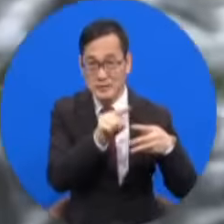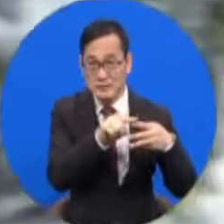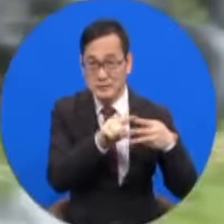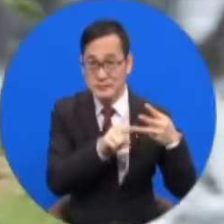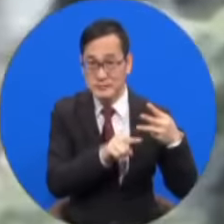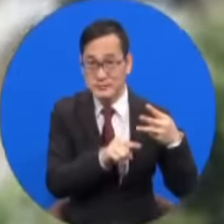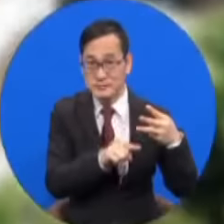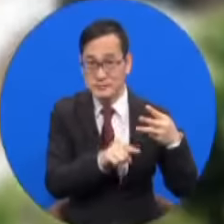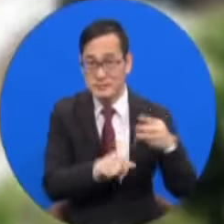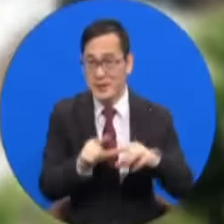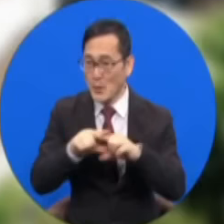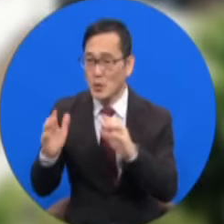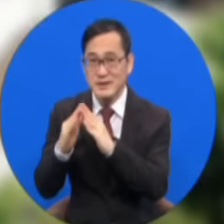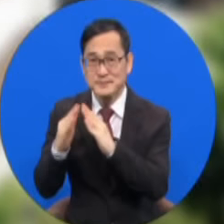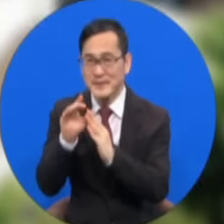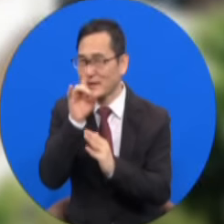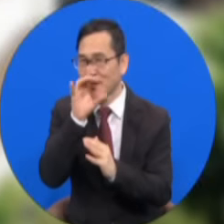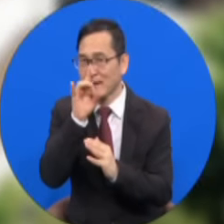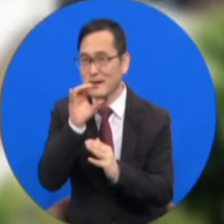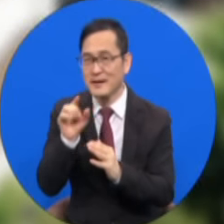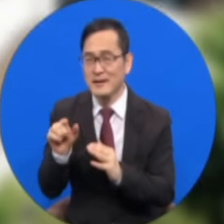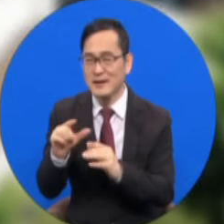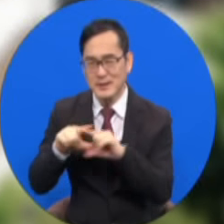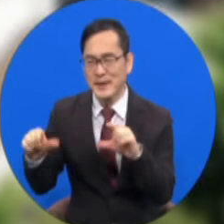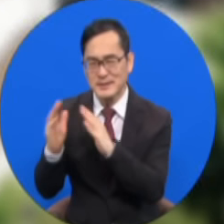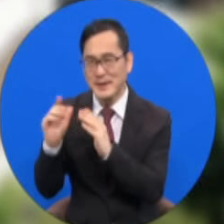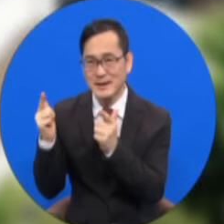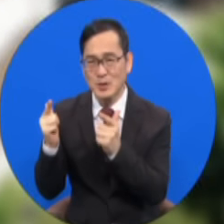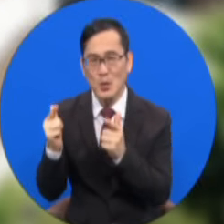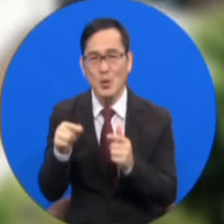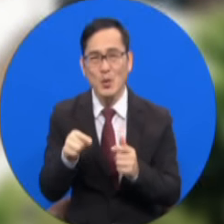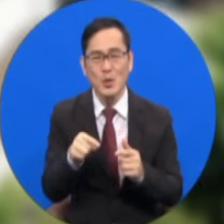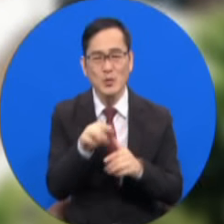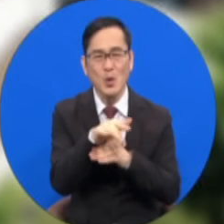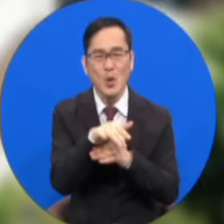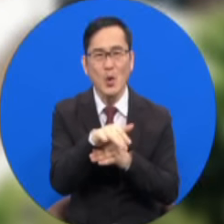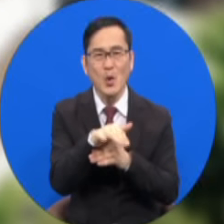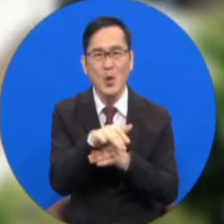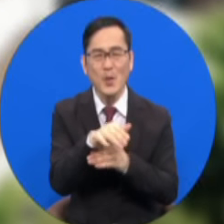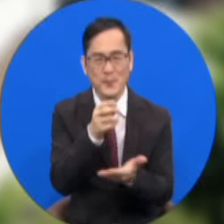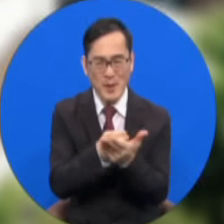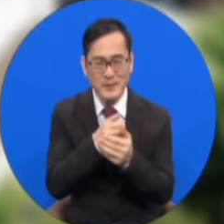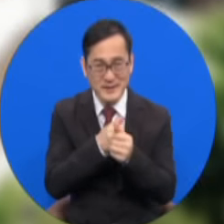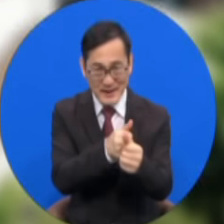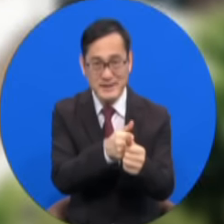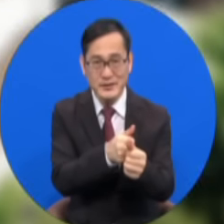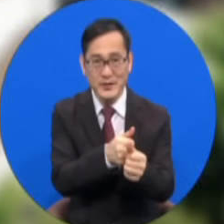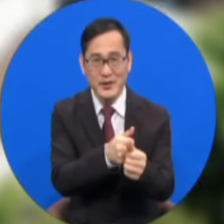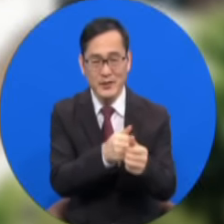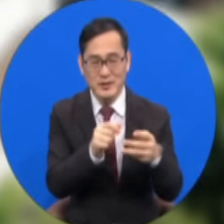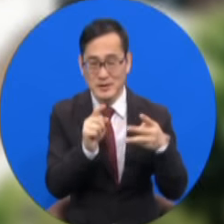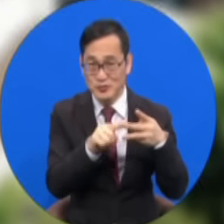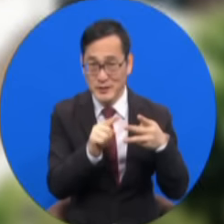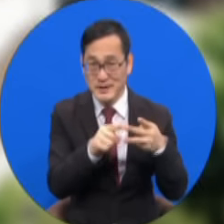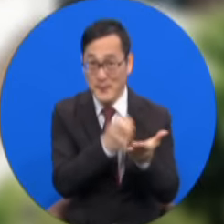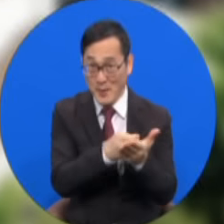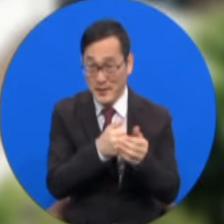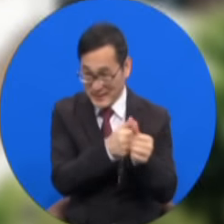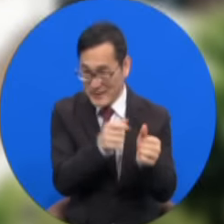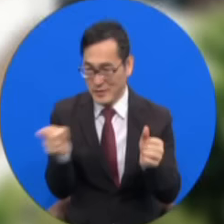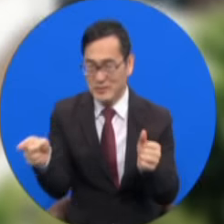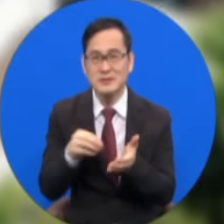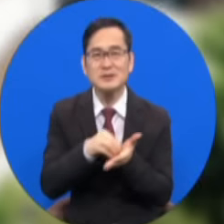되려면 일반 주택은 안 되니까 이건 안 되고 농어촌 정비법 상에 농어촌 민박업 가능할 수 있을 것 같단 말이에요 왜냐하면